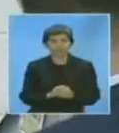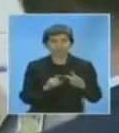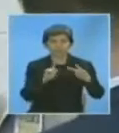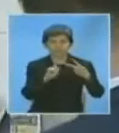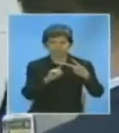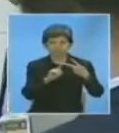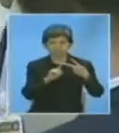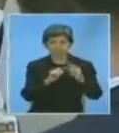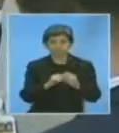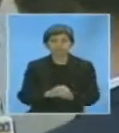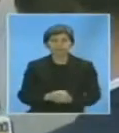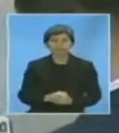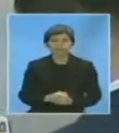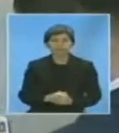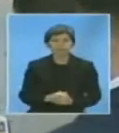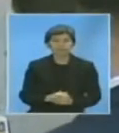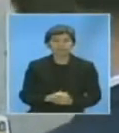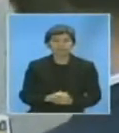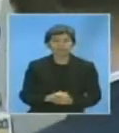สุรชัย